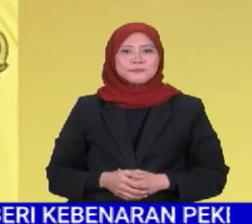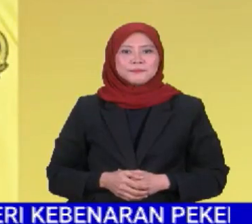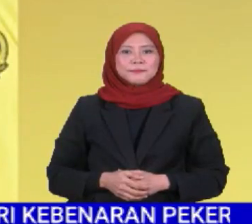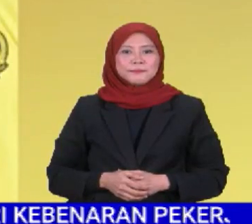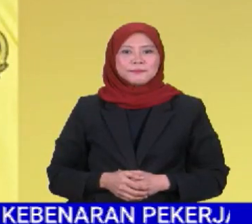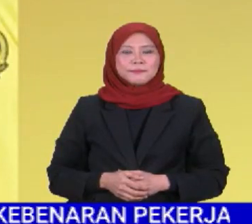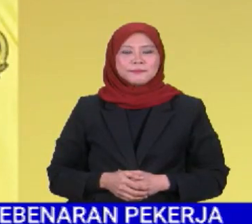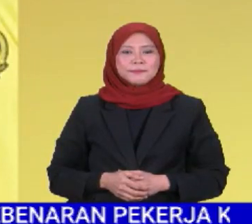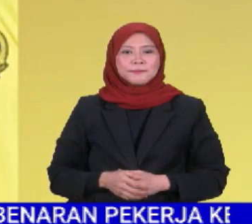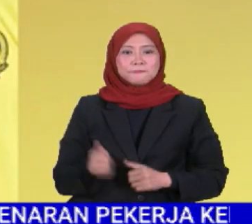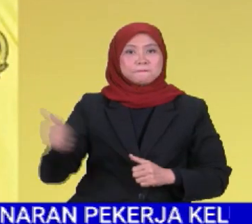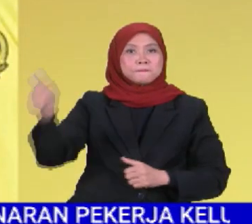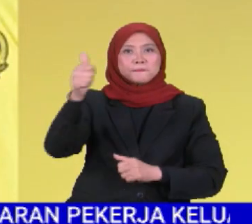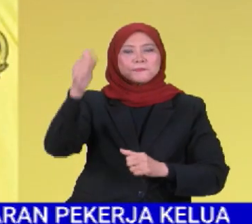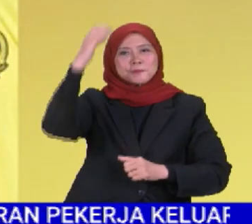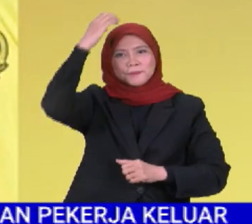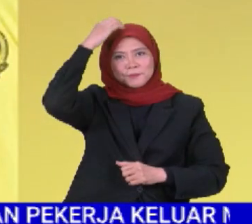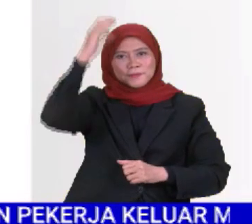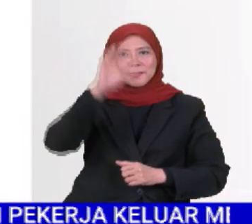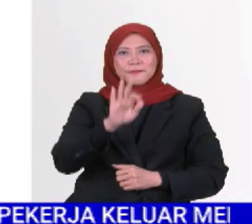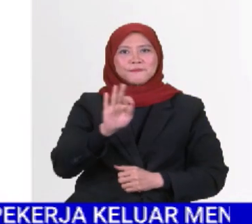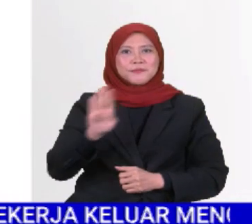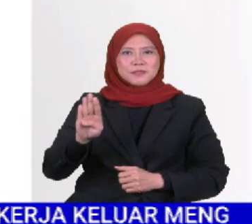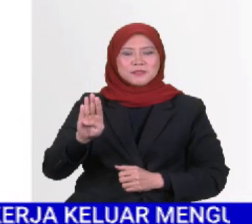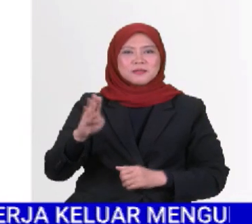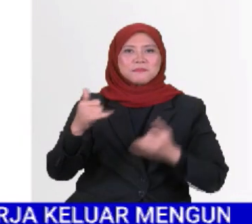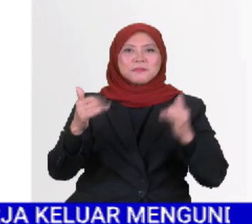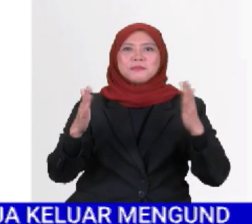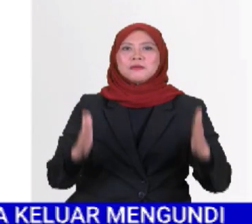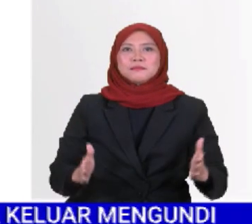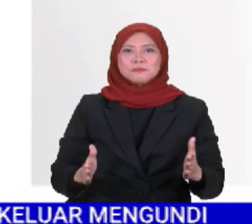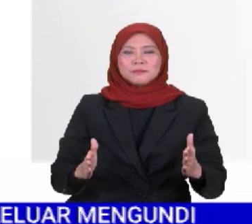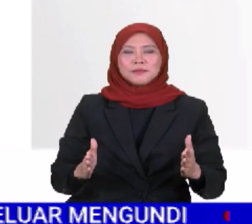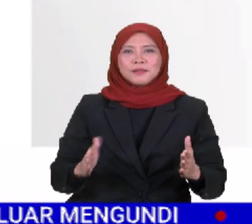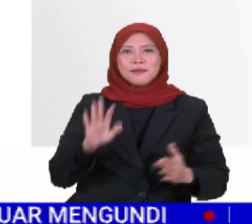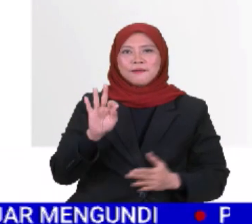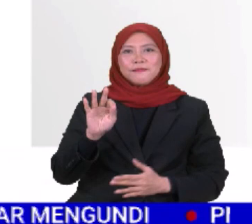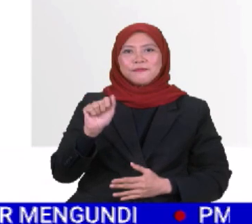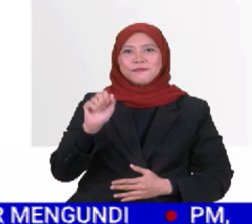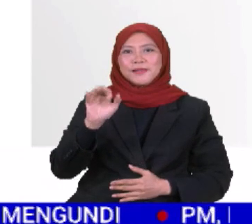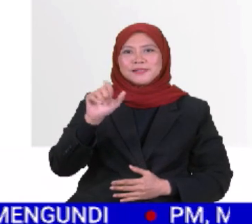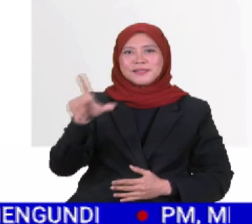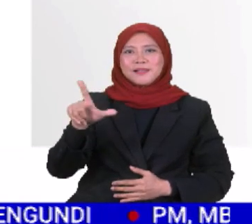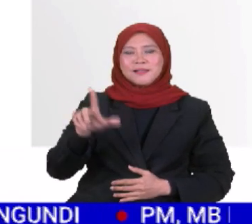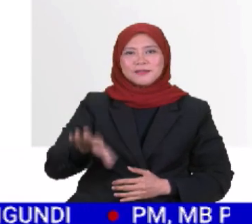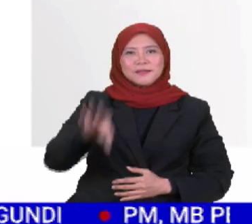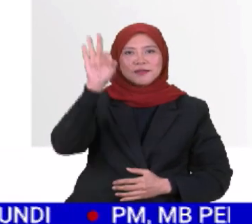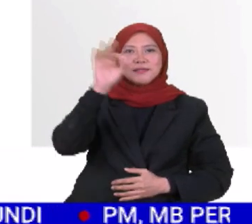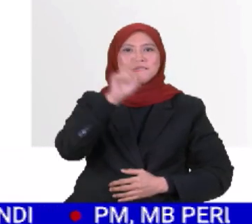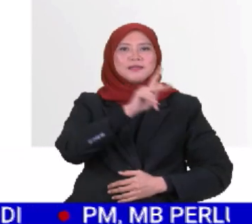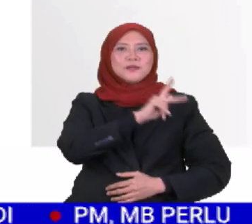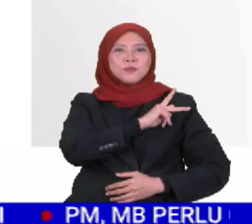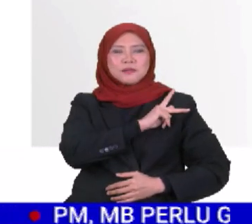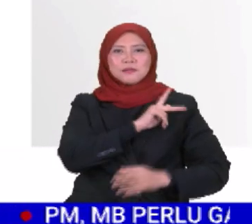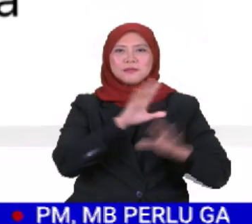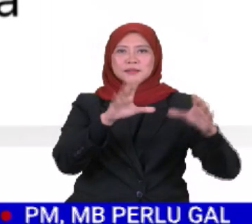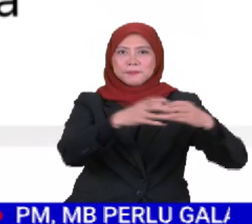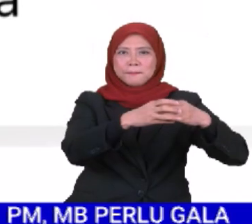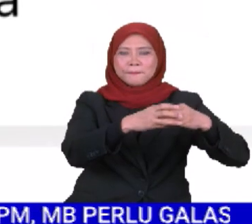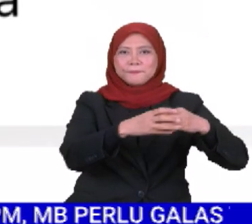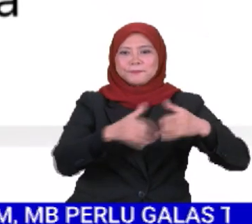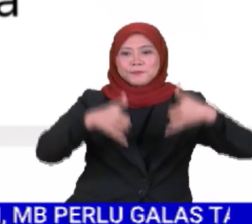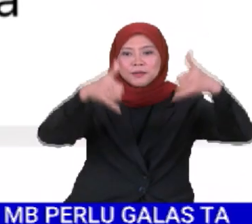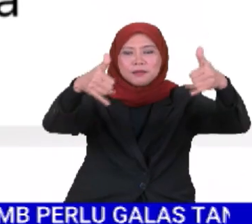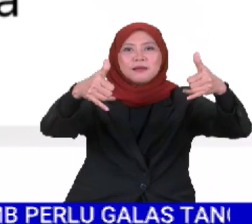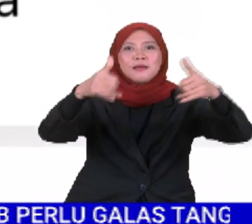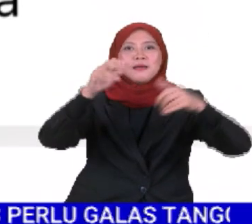sementara itu tonggak utama Islami FC Brandon Gan dan pemain sayap tenggang UFC Muhammad Faisal Halim dilantik sebagai kapten pasukan bagi menghadapi piala